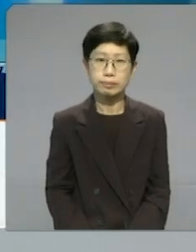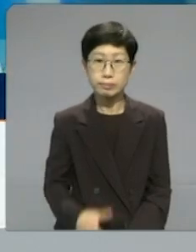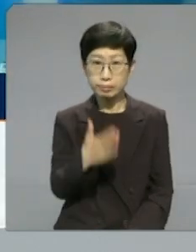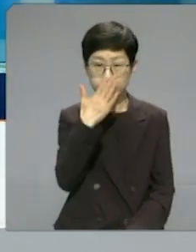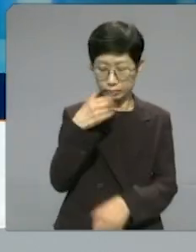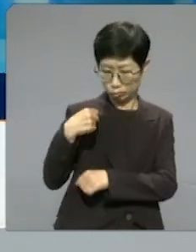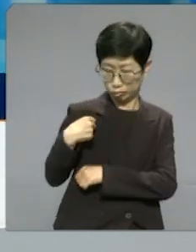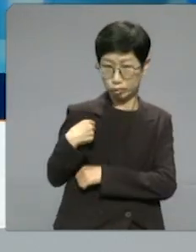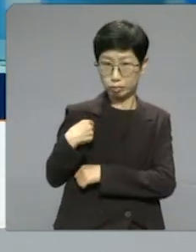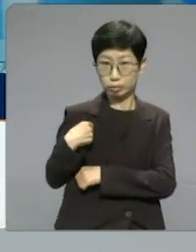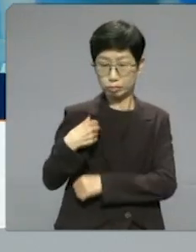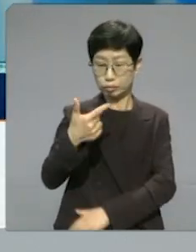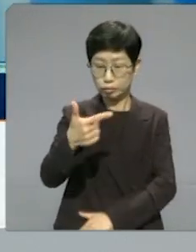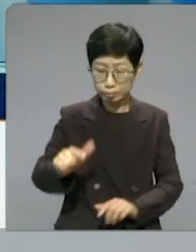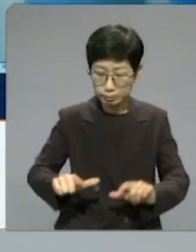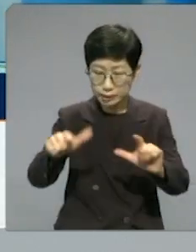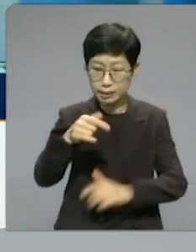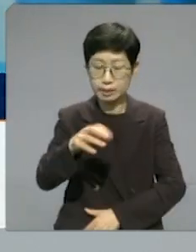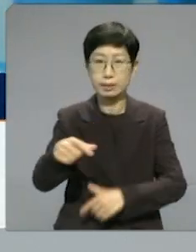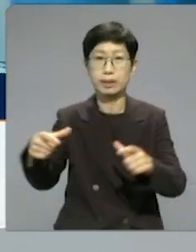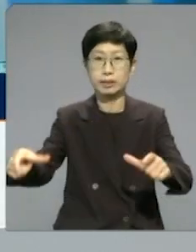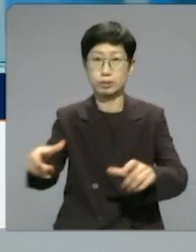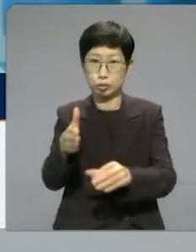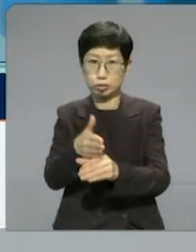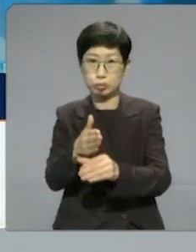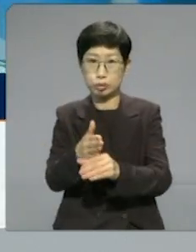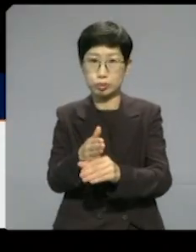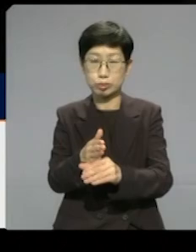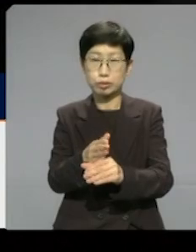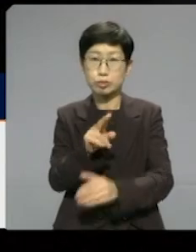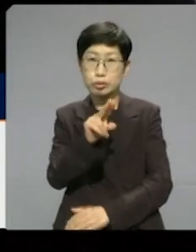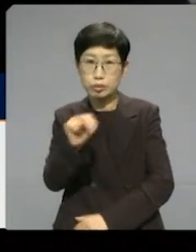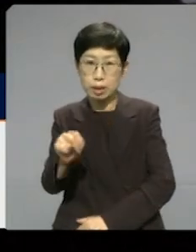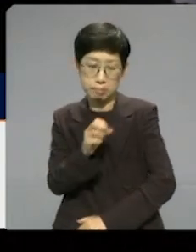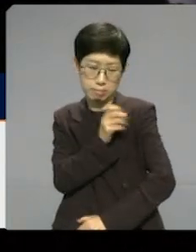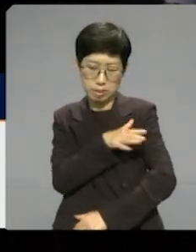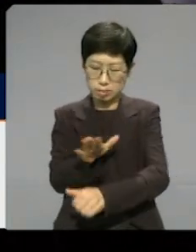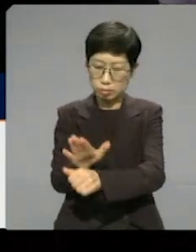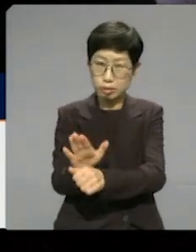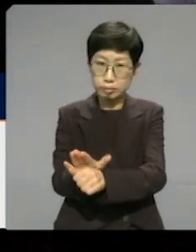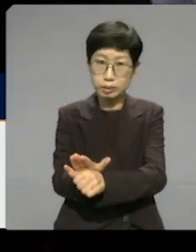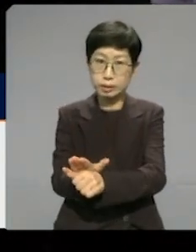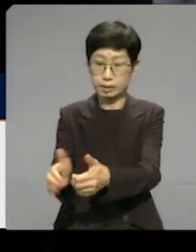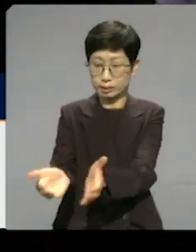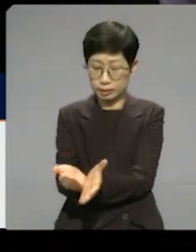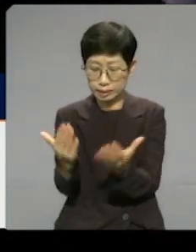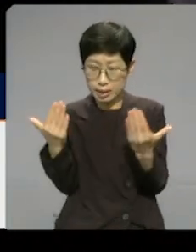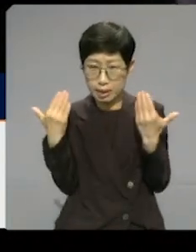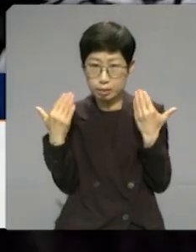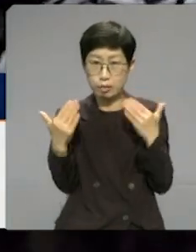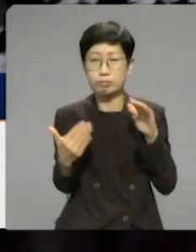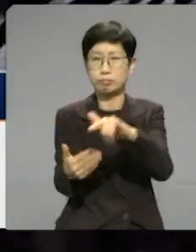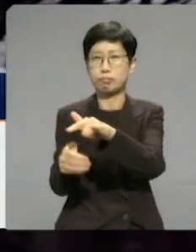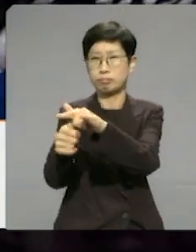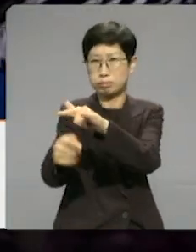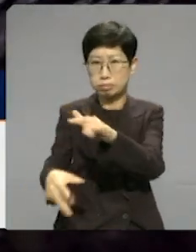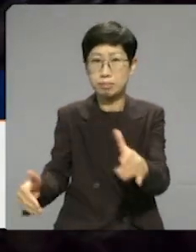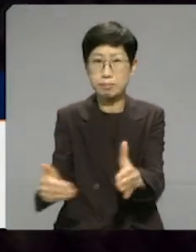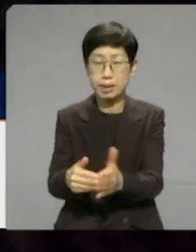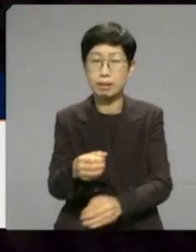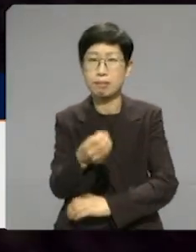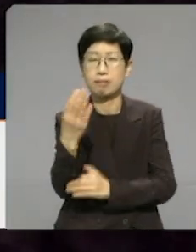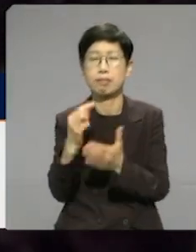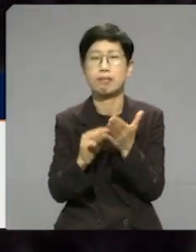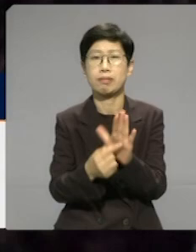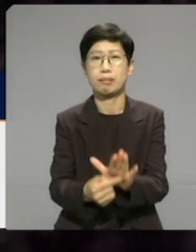이스라엘 군이 현지 시간으로 6일 가자지구 중부 UN 팔레스타인 남민 기구의 학교를 폭격했다고 afp 통신 등이